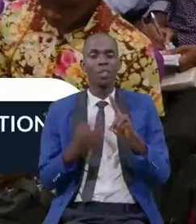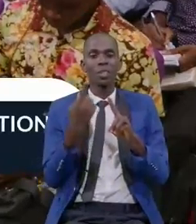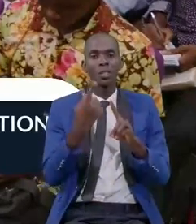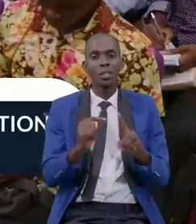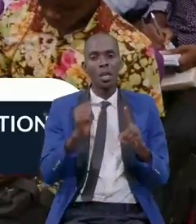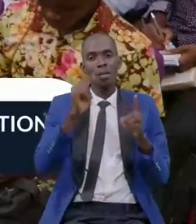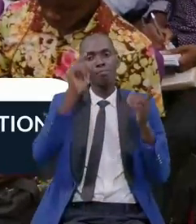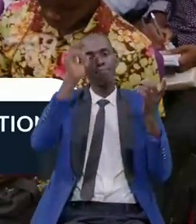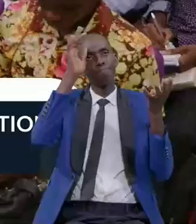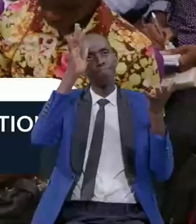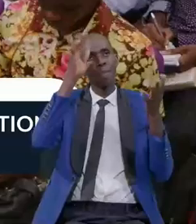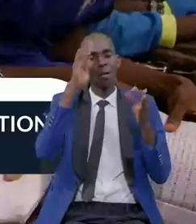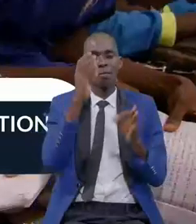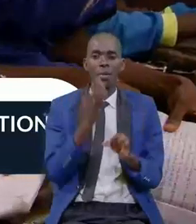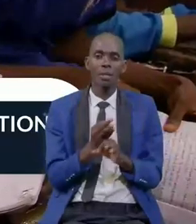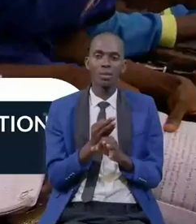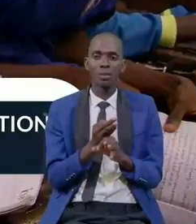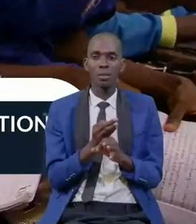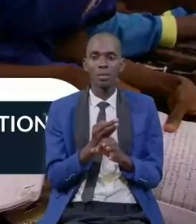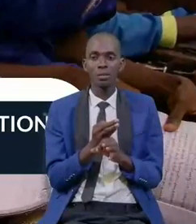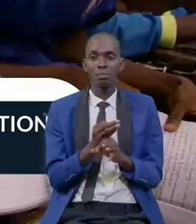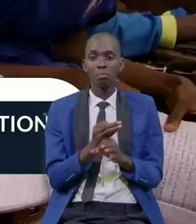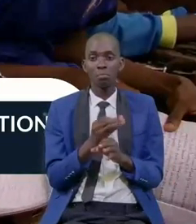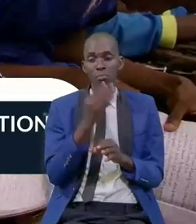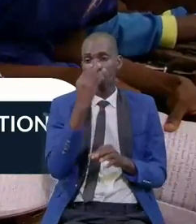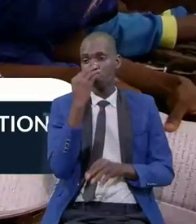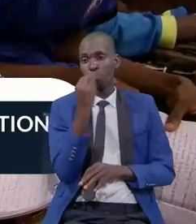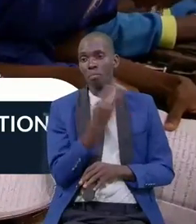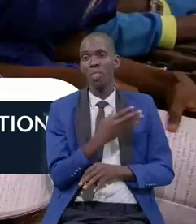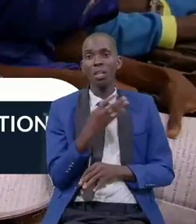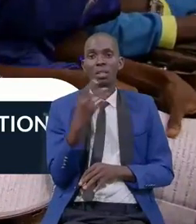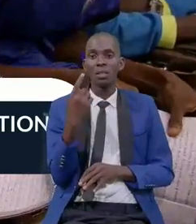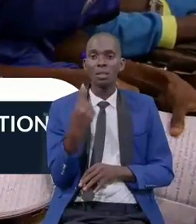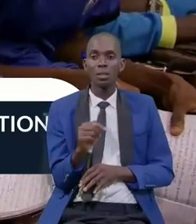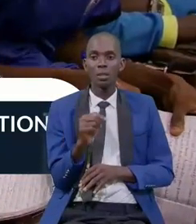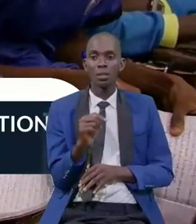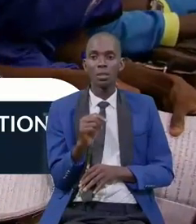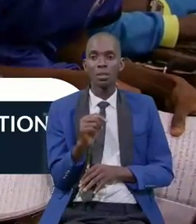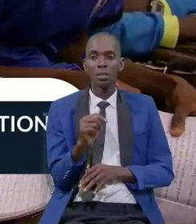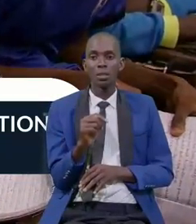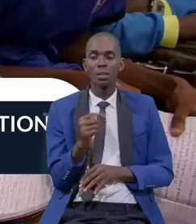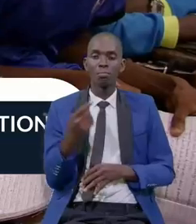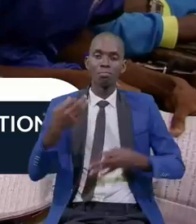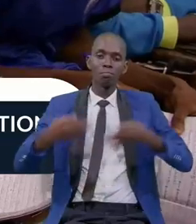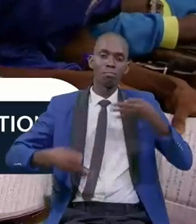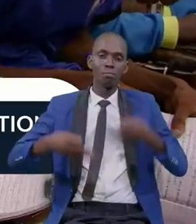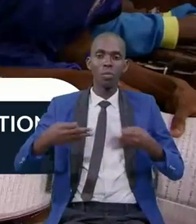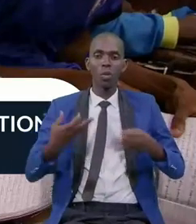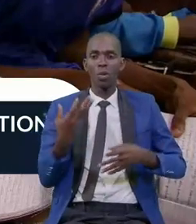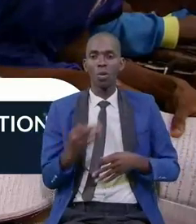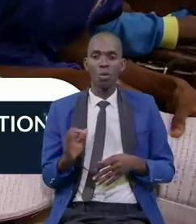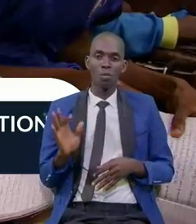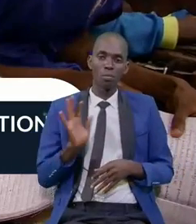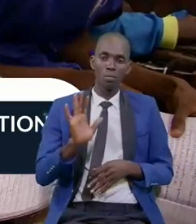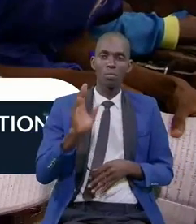la foi qui espère malgré la condamnation de son